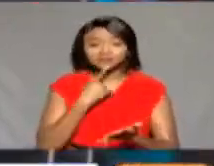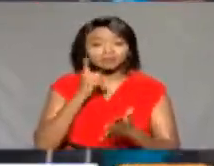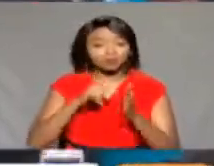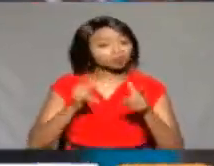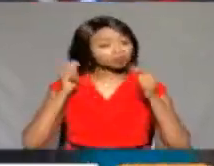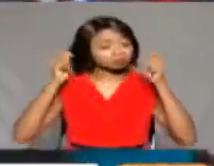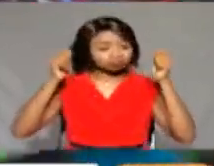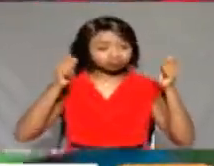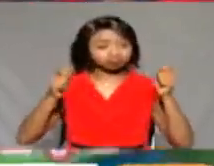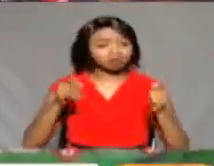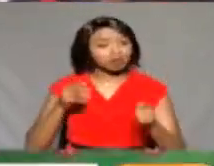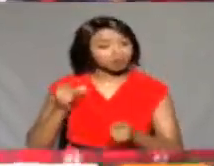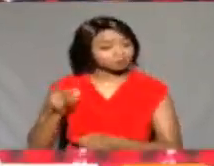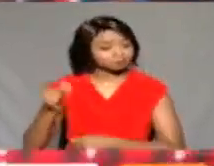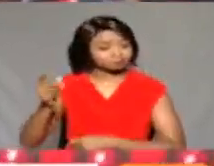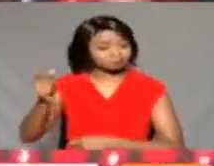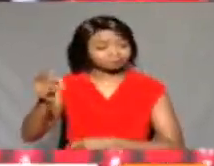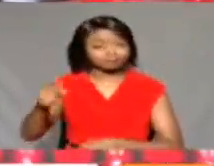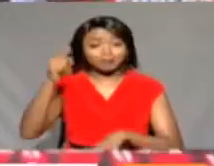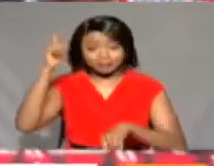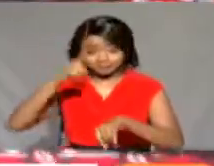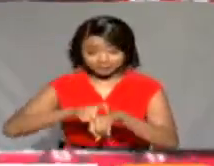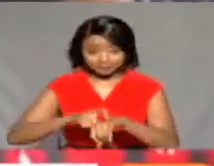na maandamano hayo hadi